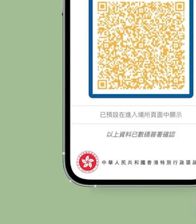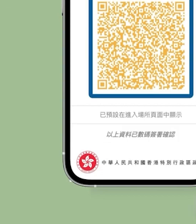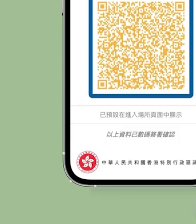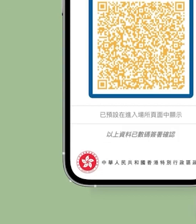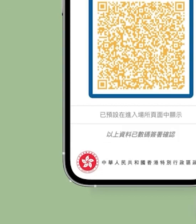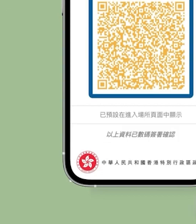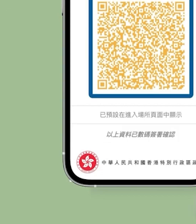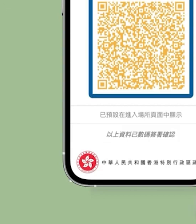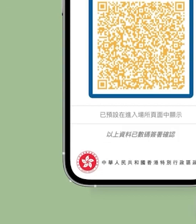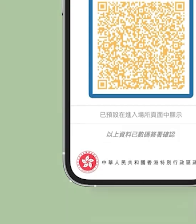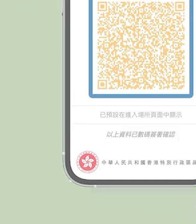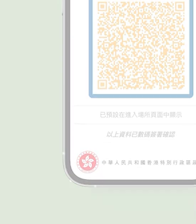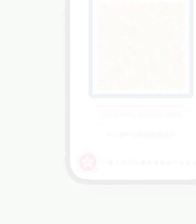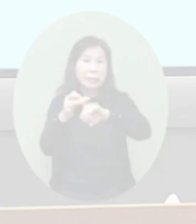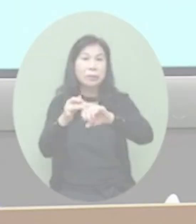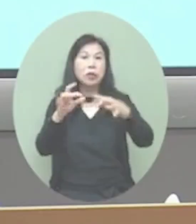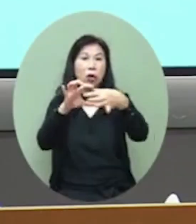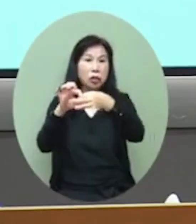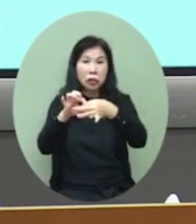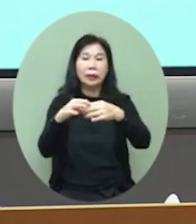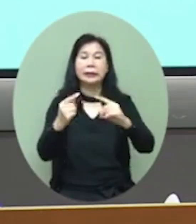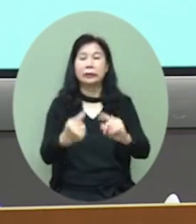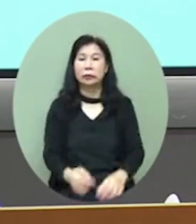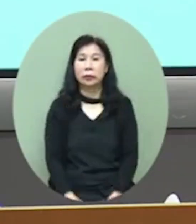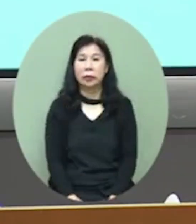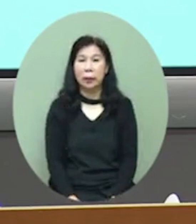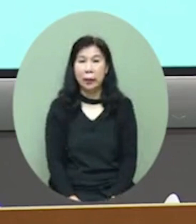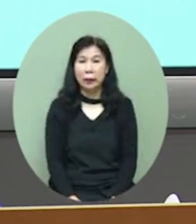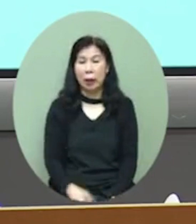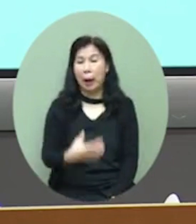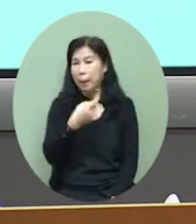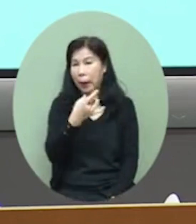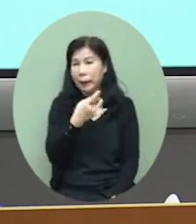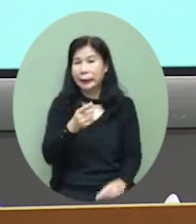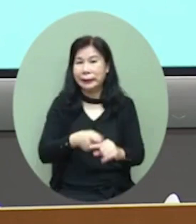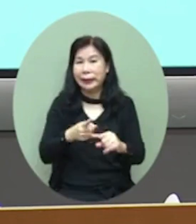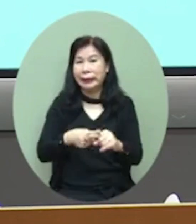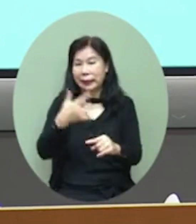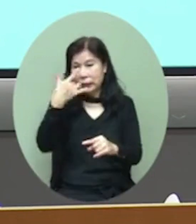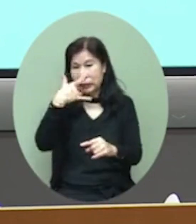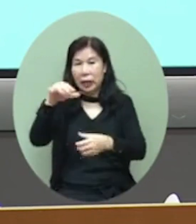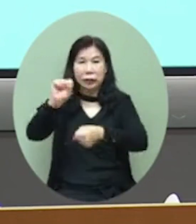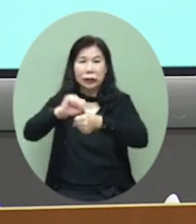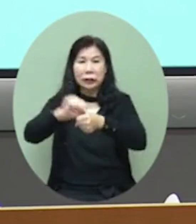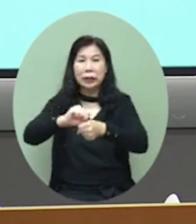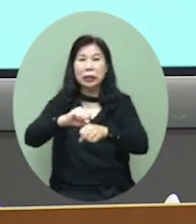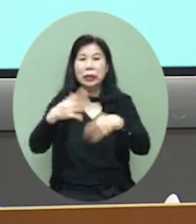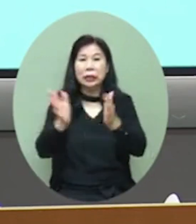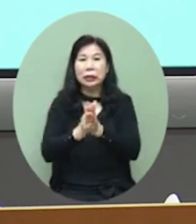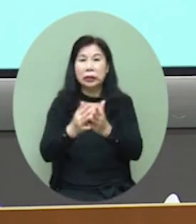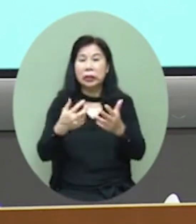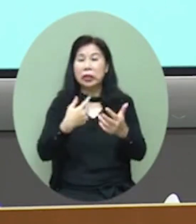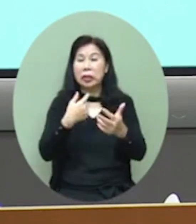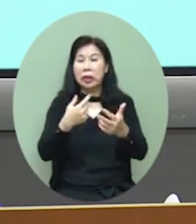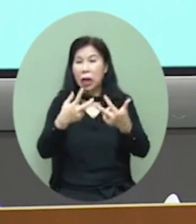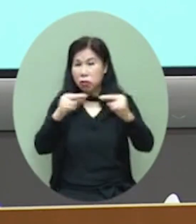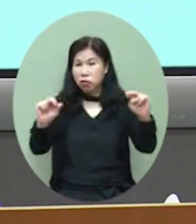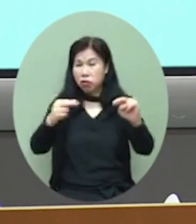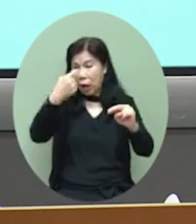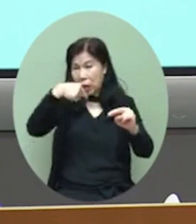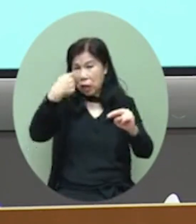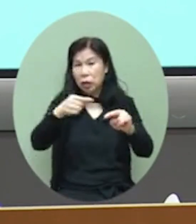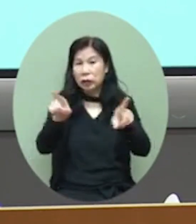者都应该给黄码， 我们是未能够引进到这个核酸检测，所以这个数据方